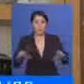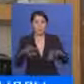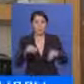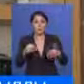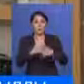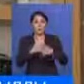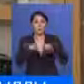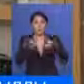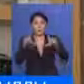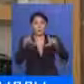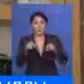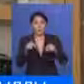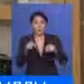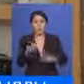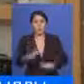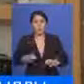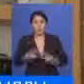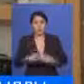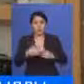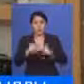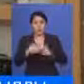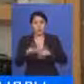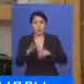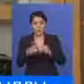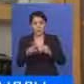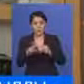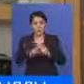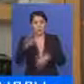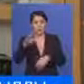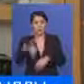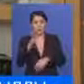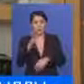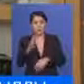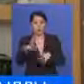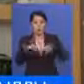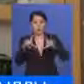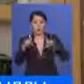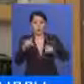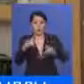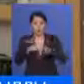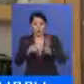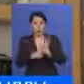дейінгі ұйымдарында кезекші топтар ашылды. Бұл топтарда 15 баладан аспау керек. Ғимарат, барлық